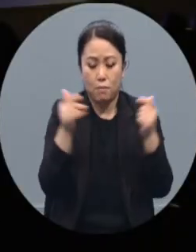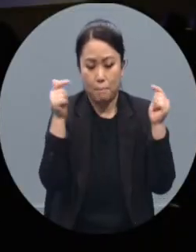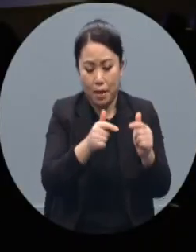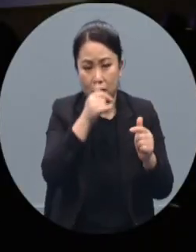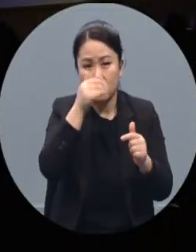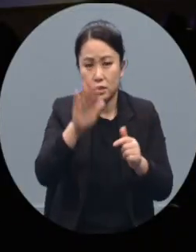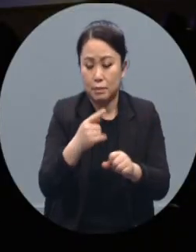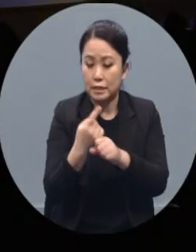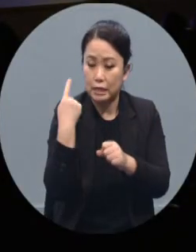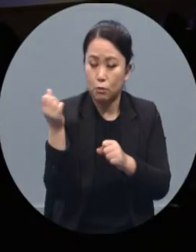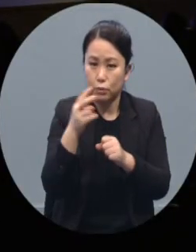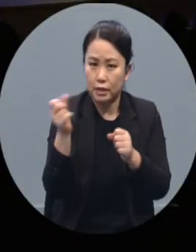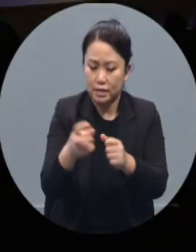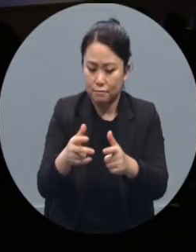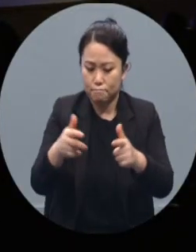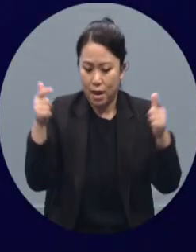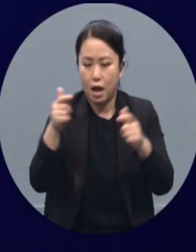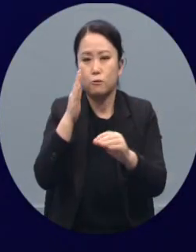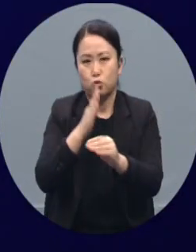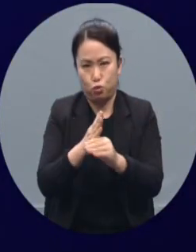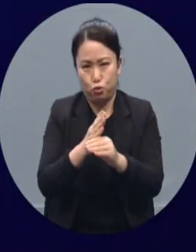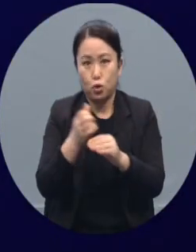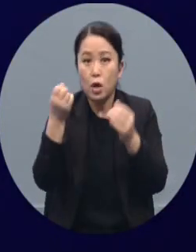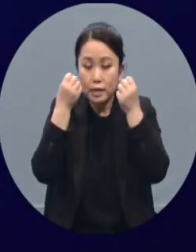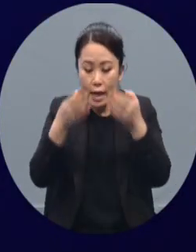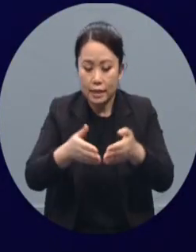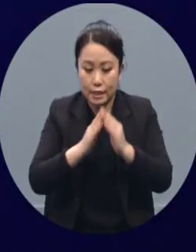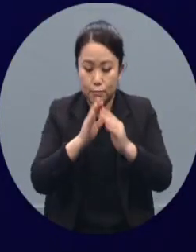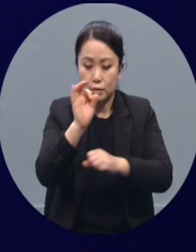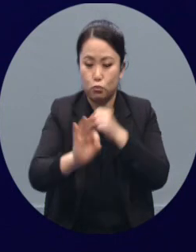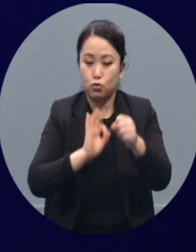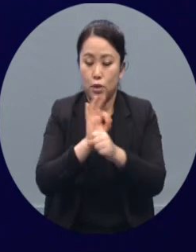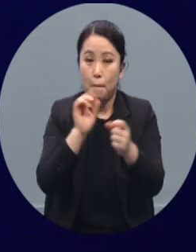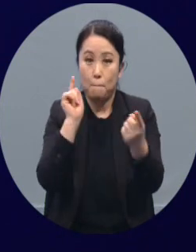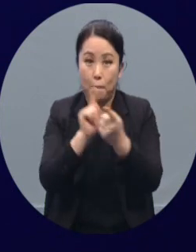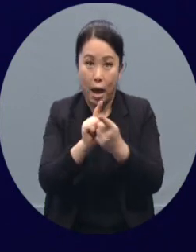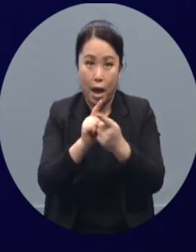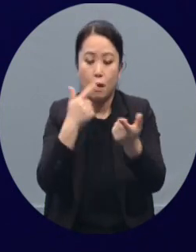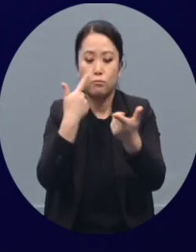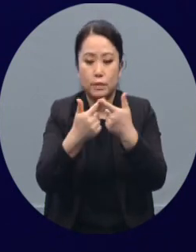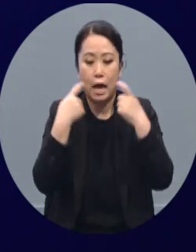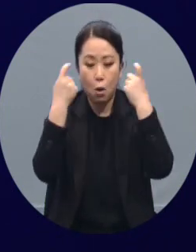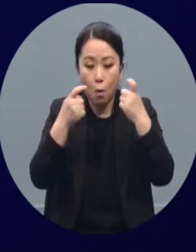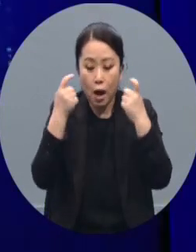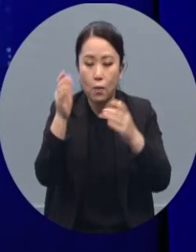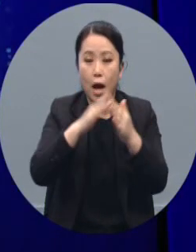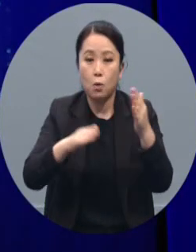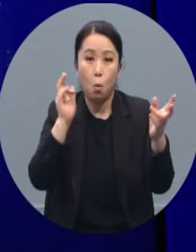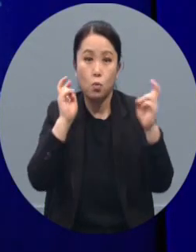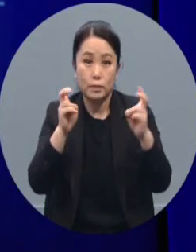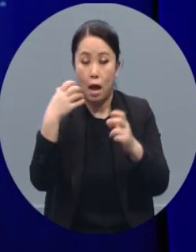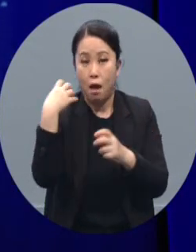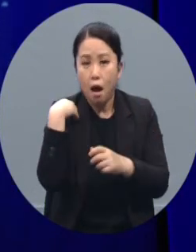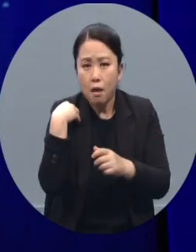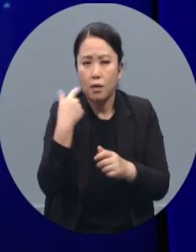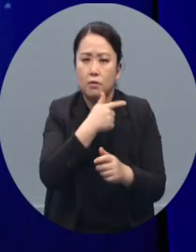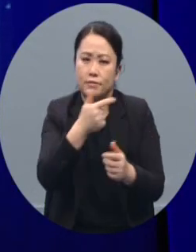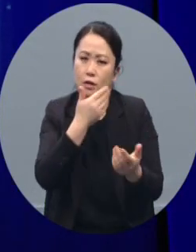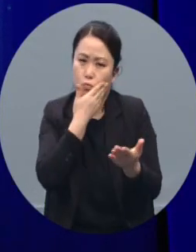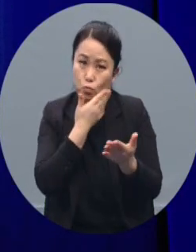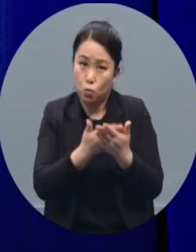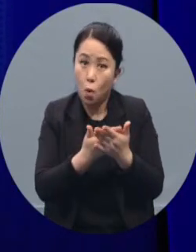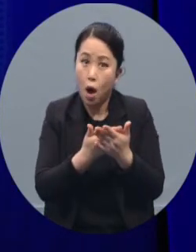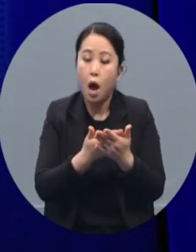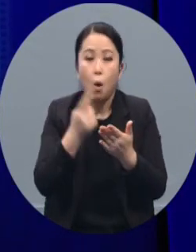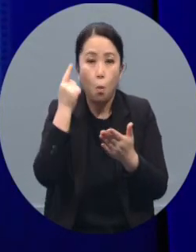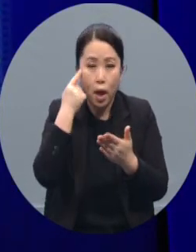코로나 엔데믹 분위기 속에 창립 10주년을 맞은 부산 관광공사의 역할은 더 중요해졌습니다. 2030년 세계 10대